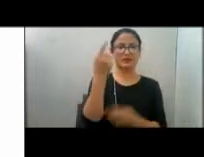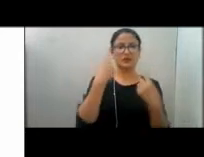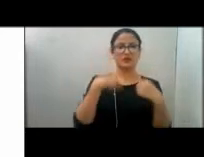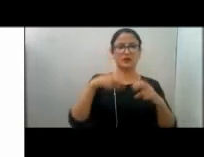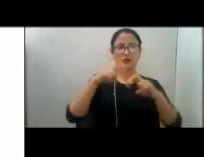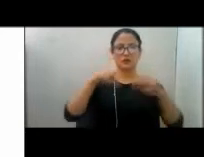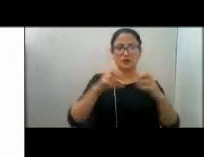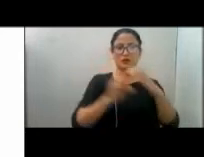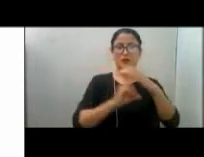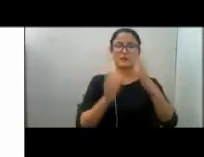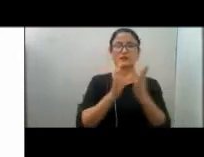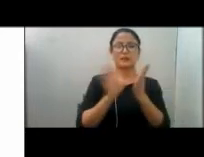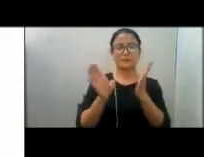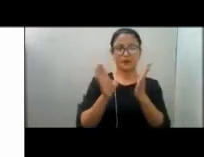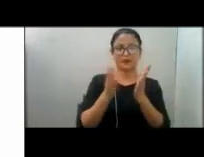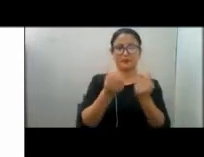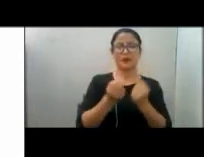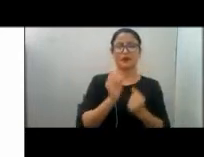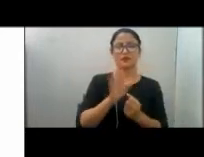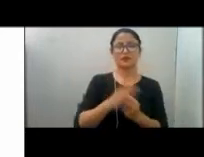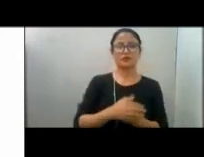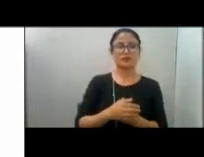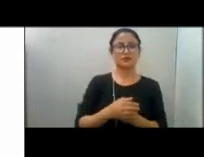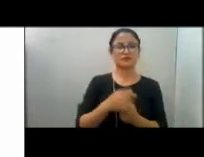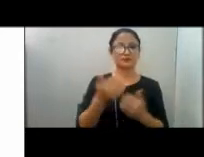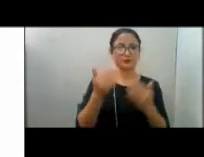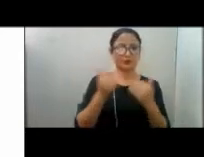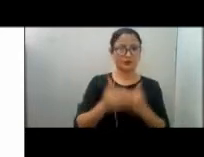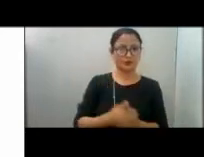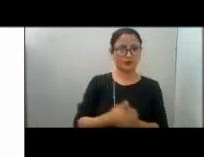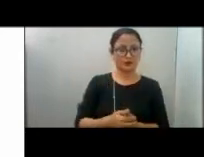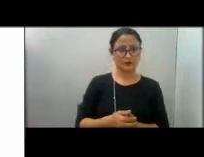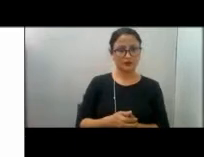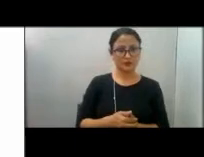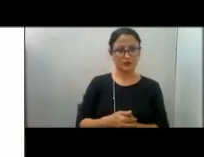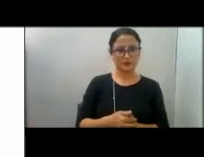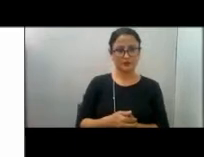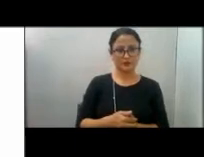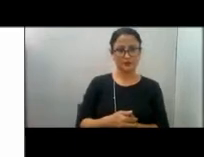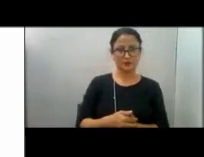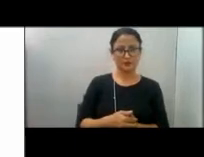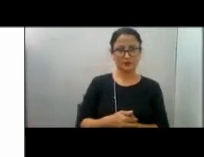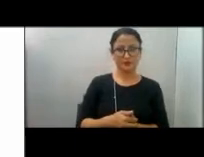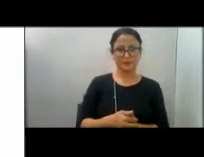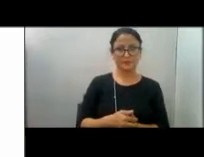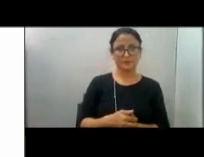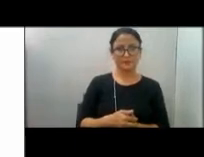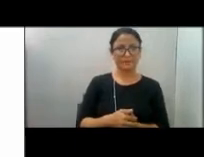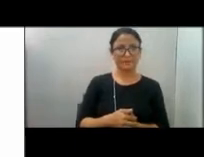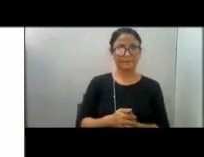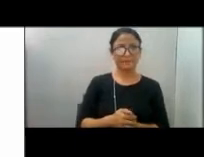अनुसन्धान परिषदबाट लिएको छ नेक्स्ट स्लाइड